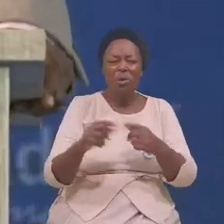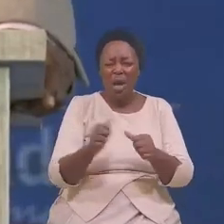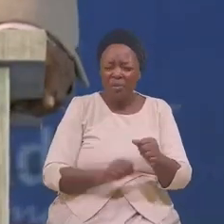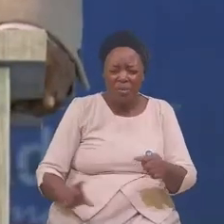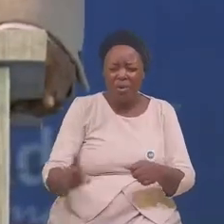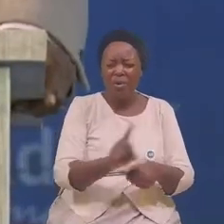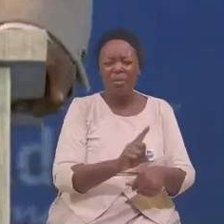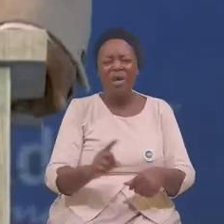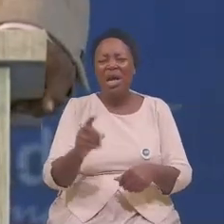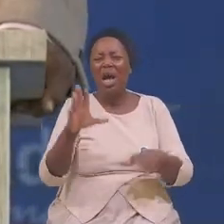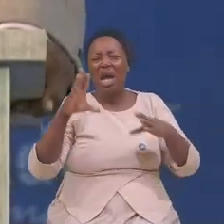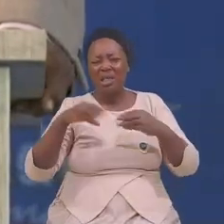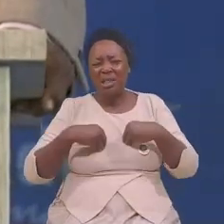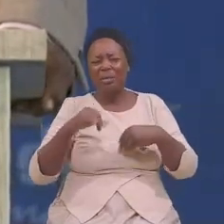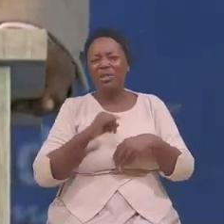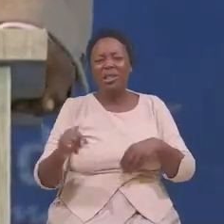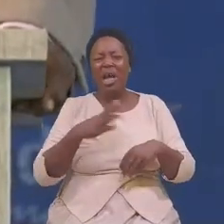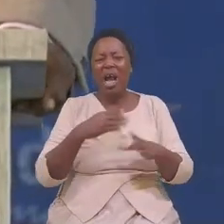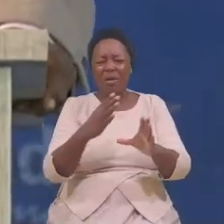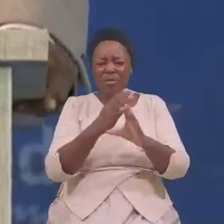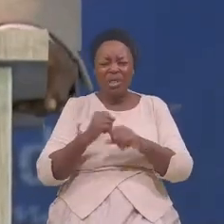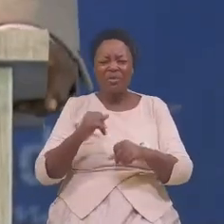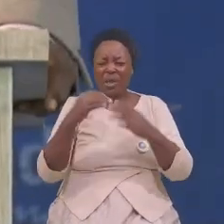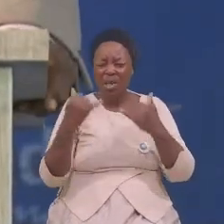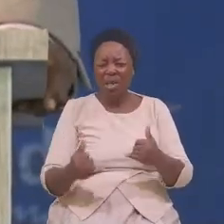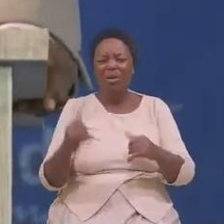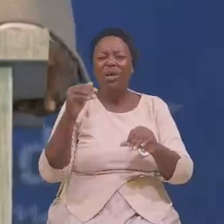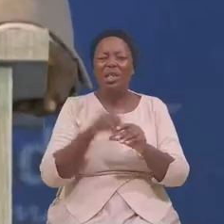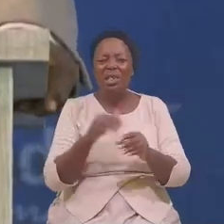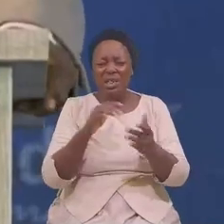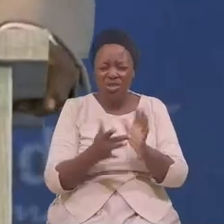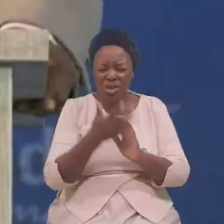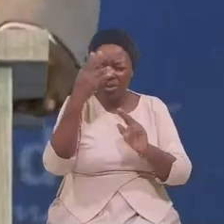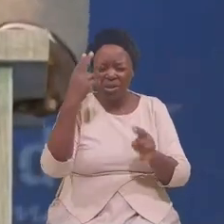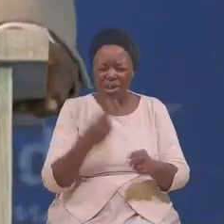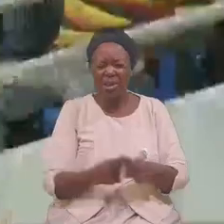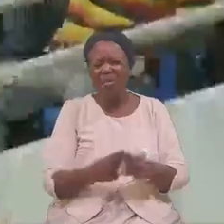qui accepte et reçoit maintenant au nom de Jésus.